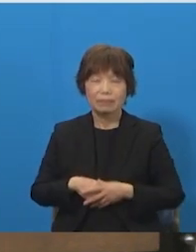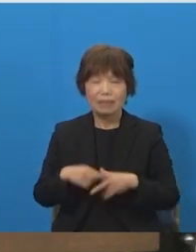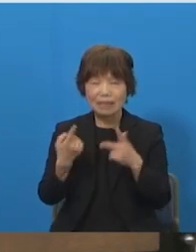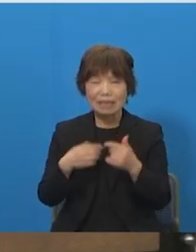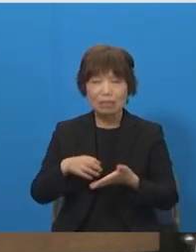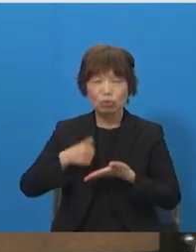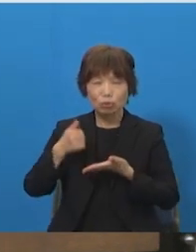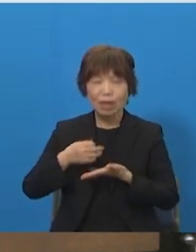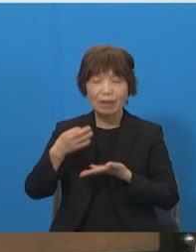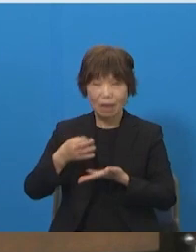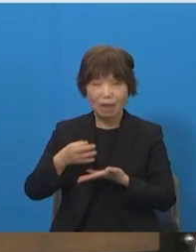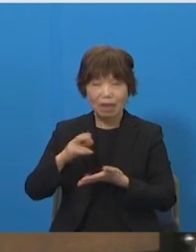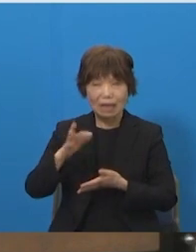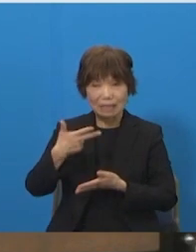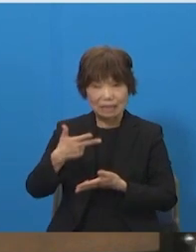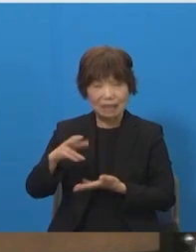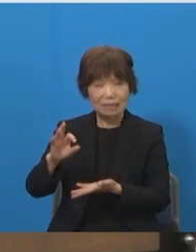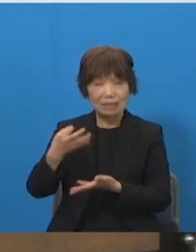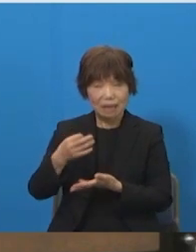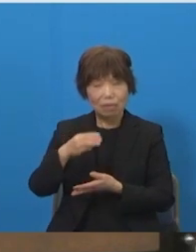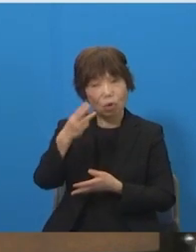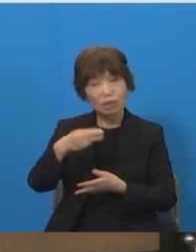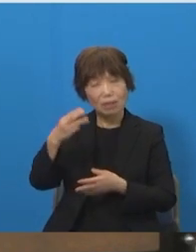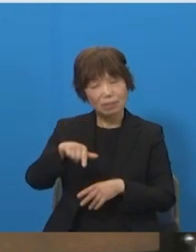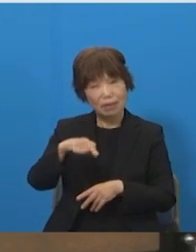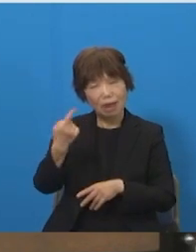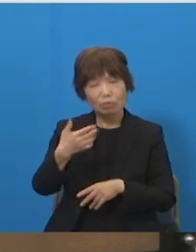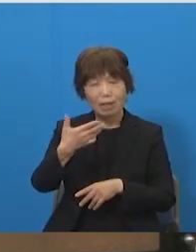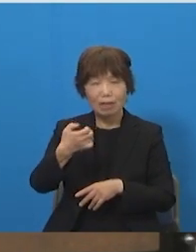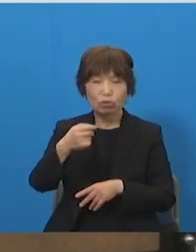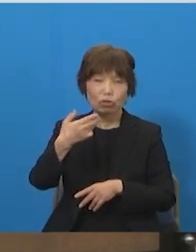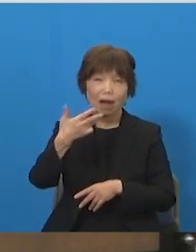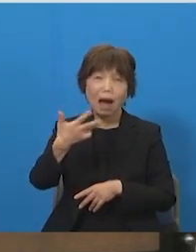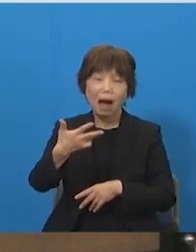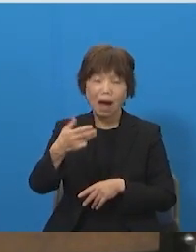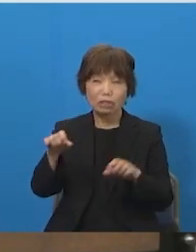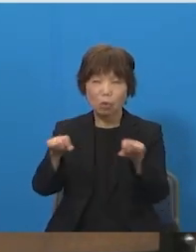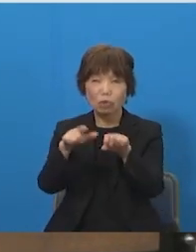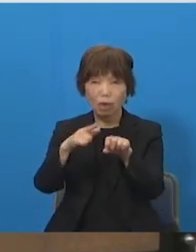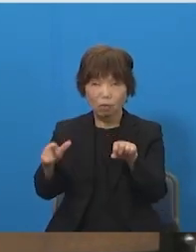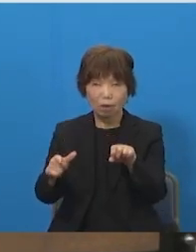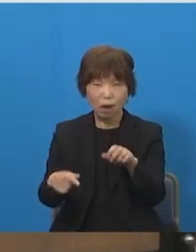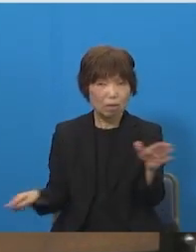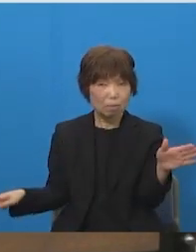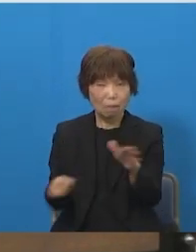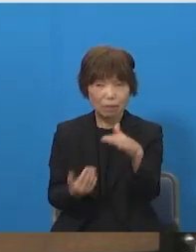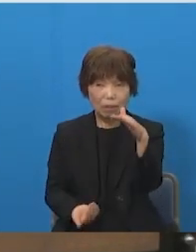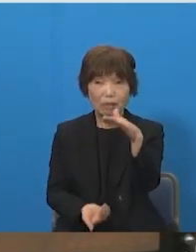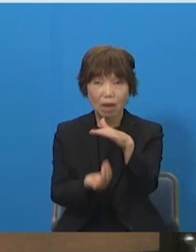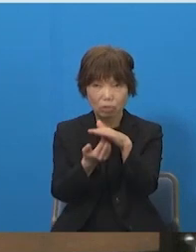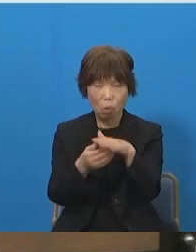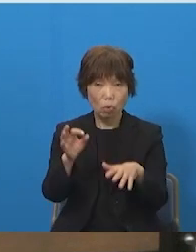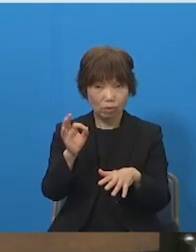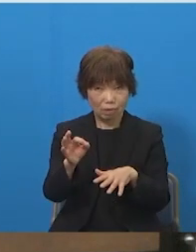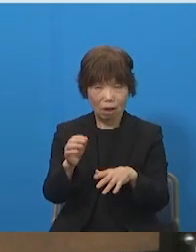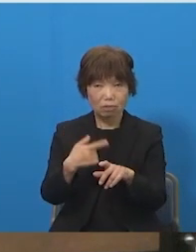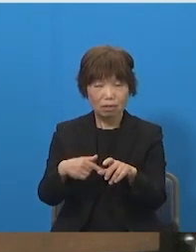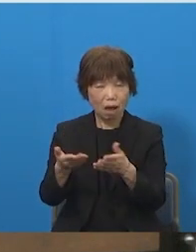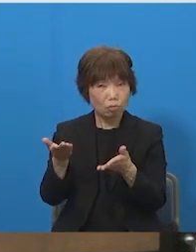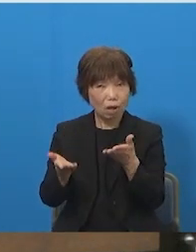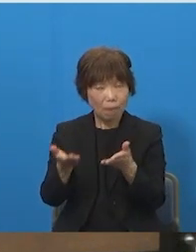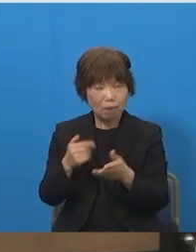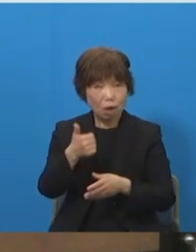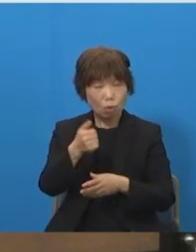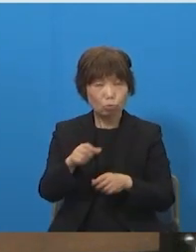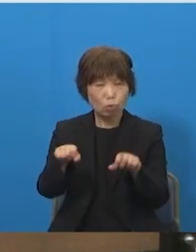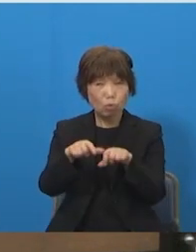源である市税の3178億円は過去最高であり、対前年度比50